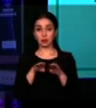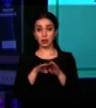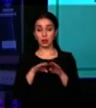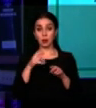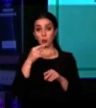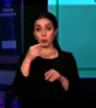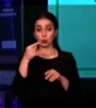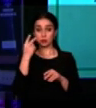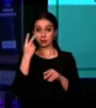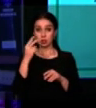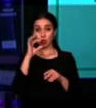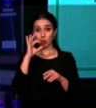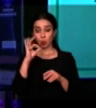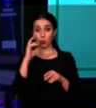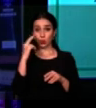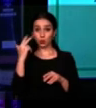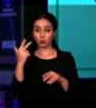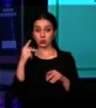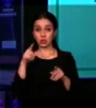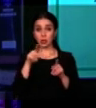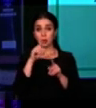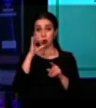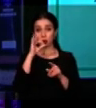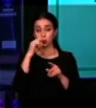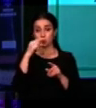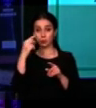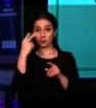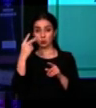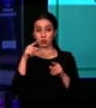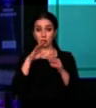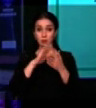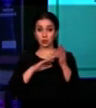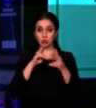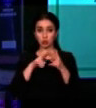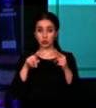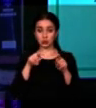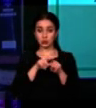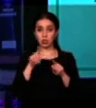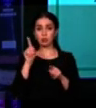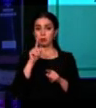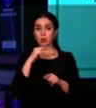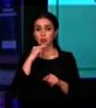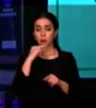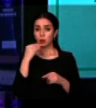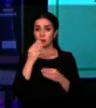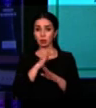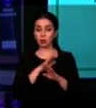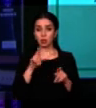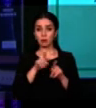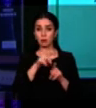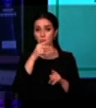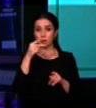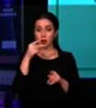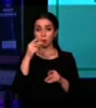Minus 2, 0, 3. Demak, minus 2 dan 0 gacha, 3 dan plus cheksizgacha. Lekin nimaga e'tibor bermadik?